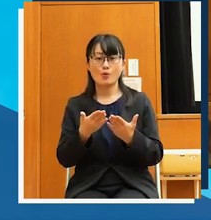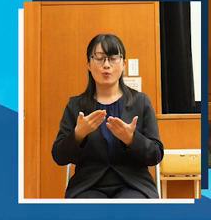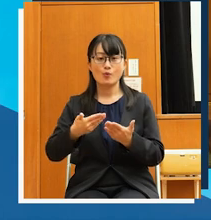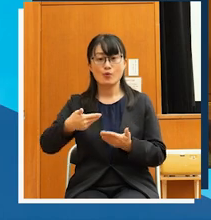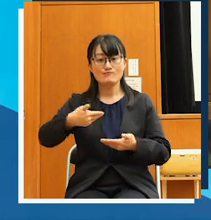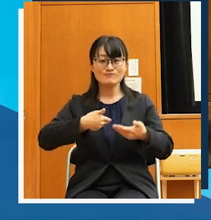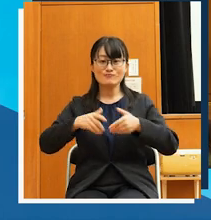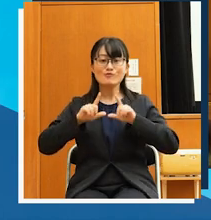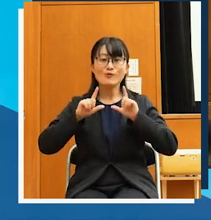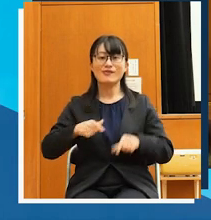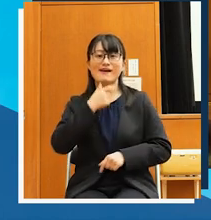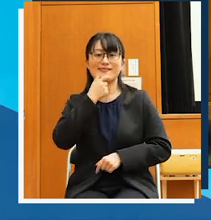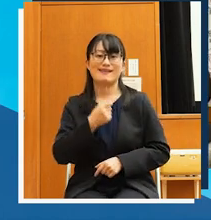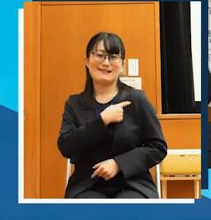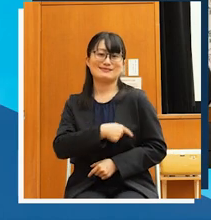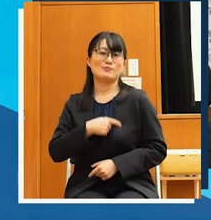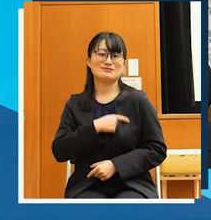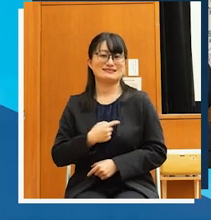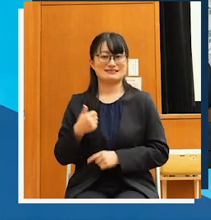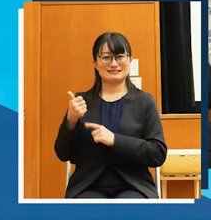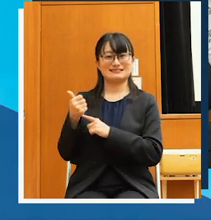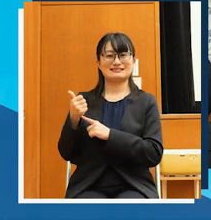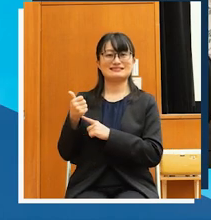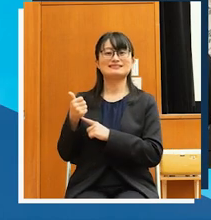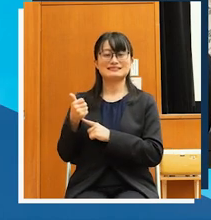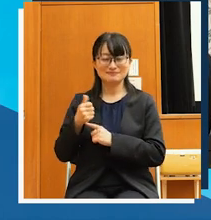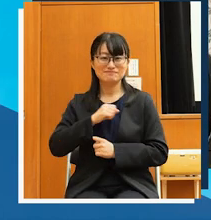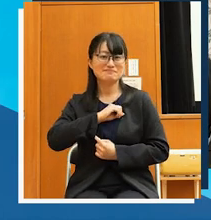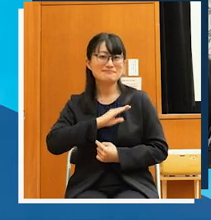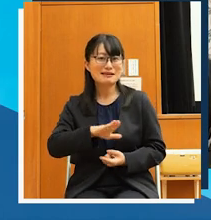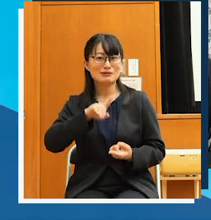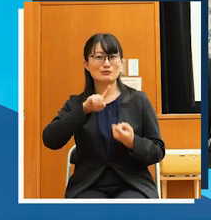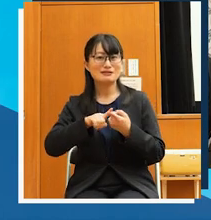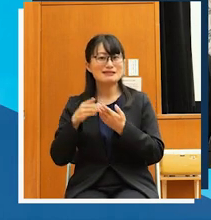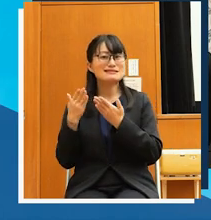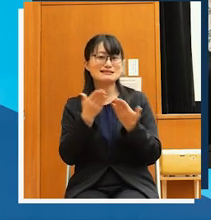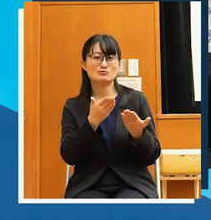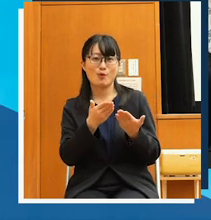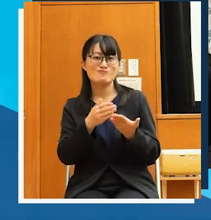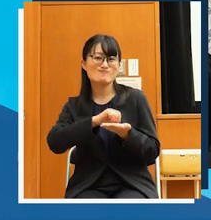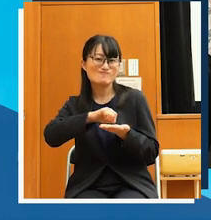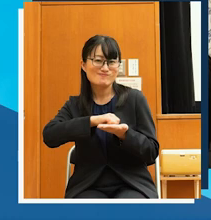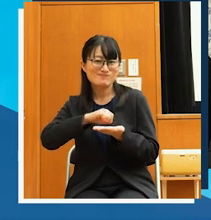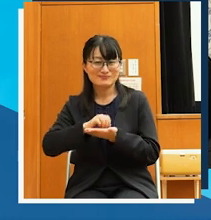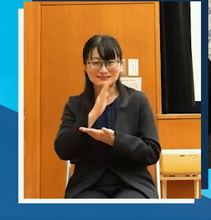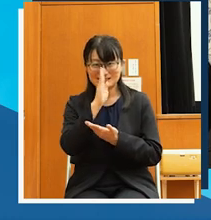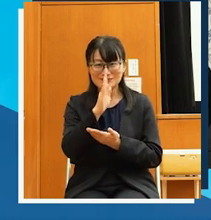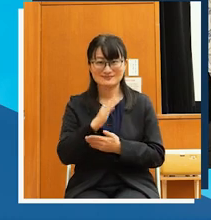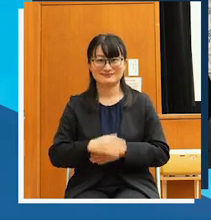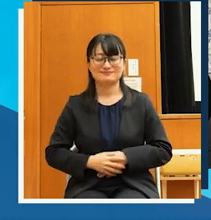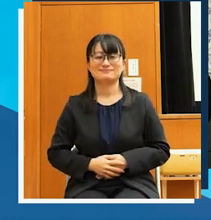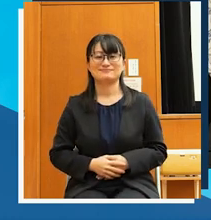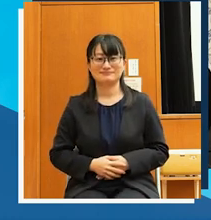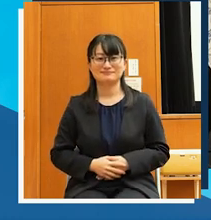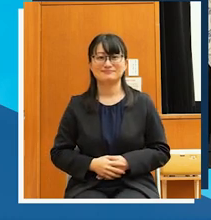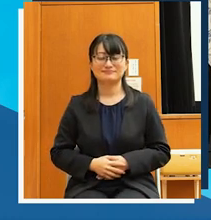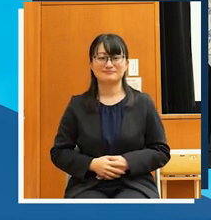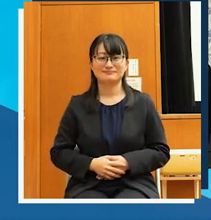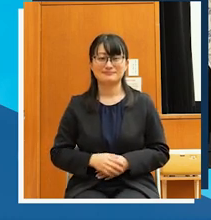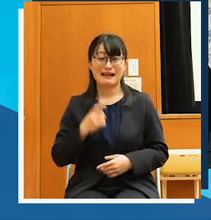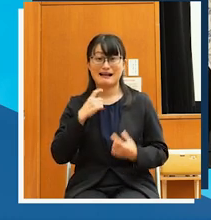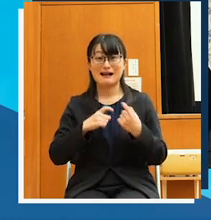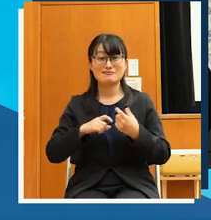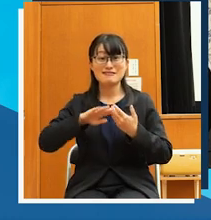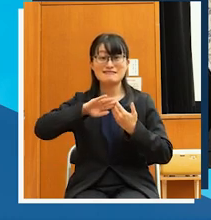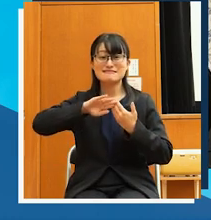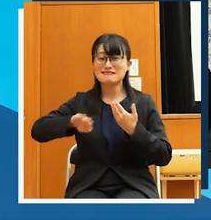えいうことですのでえ是非積極的に書いていただきたいという風に思いますえ学生の外以外の方が書い